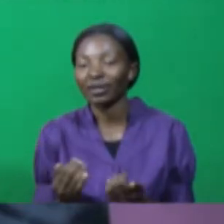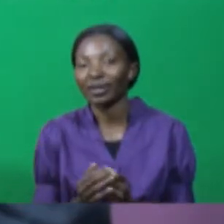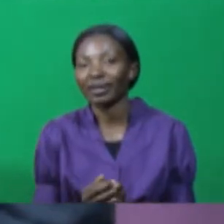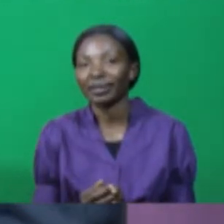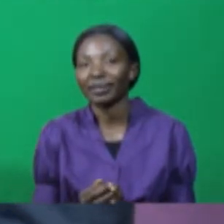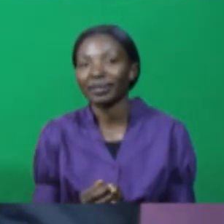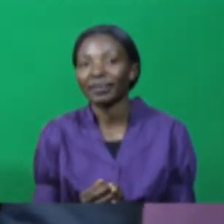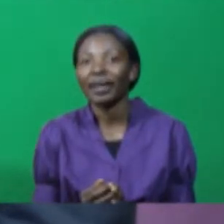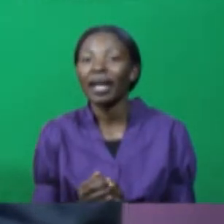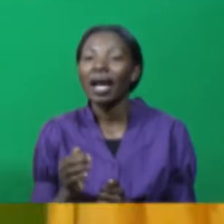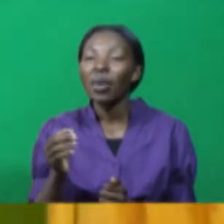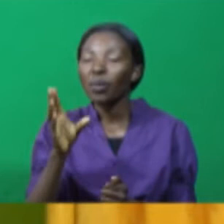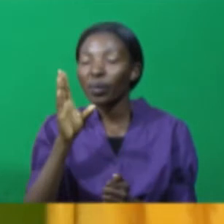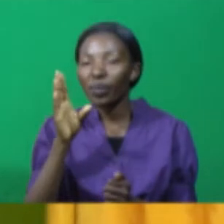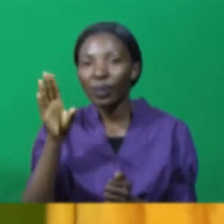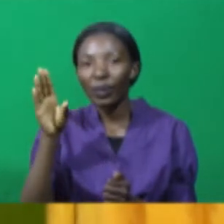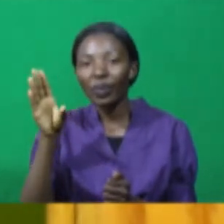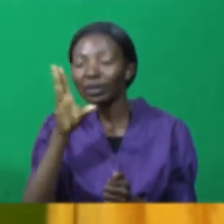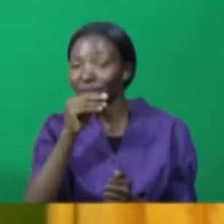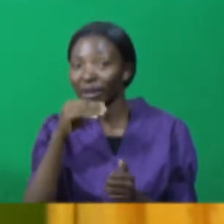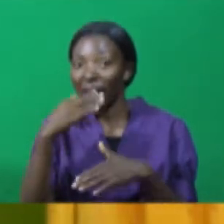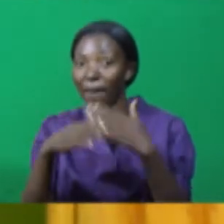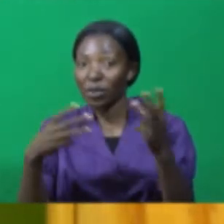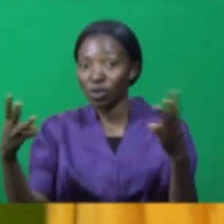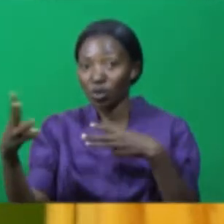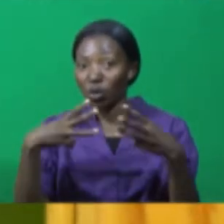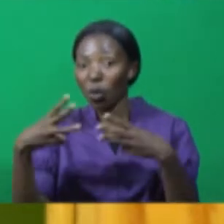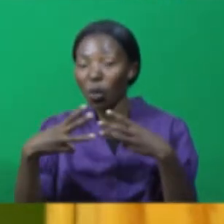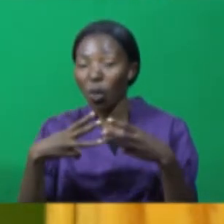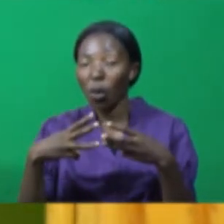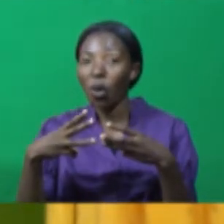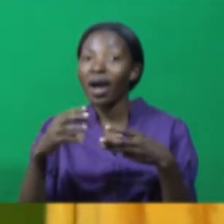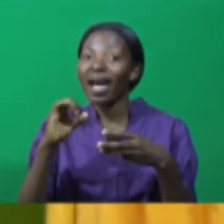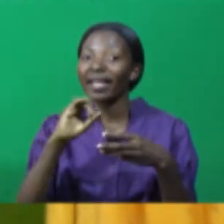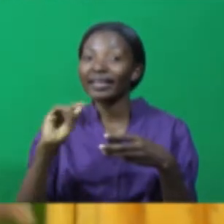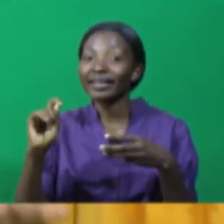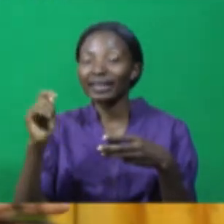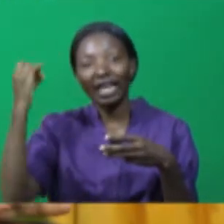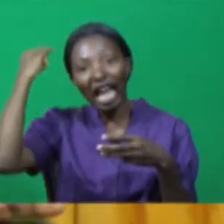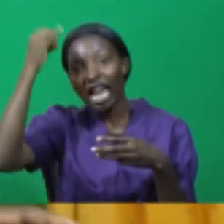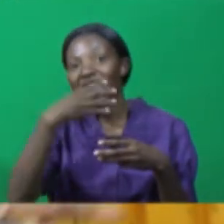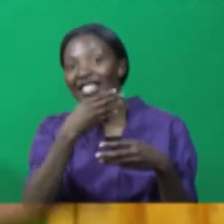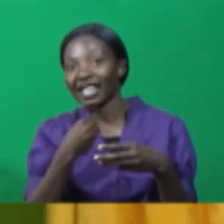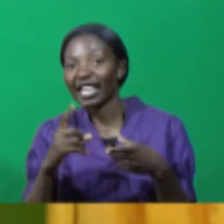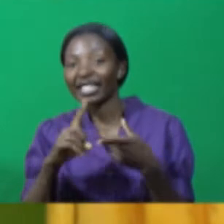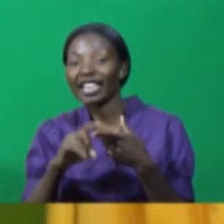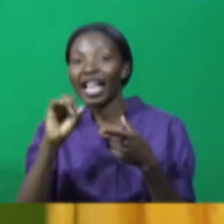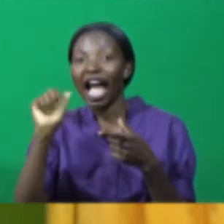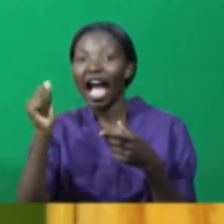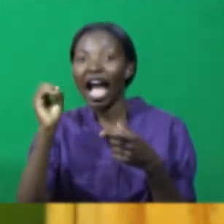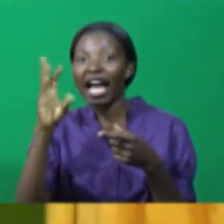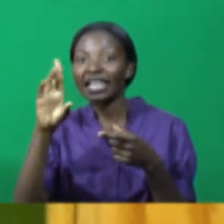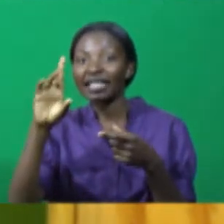Ehe. Tanga taasira pahondo navaAsiria. Mwari apindira angotuma one angel. Regatinde